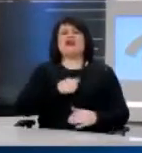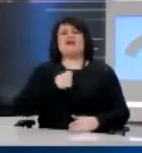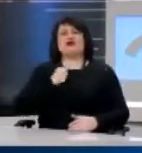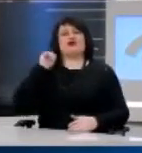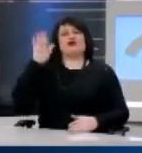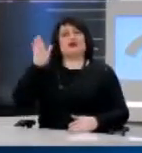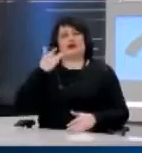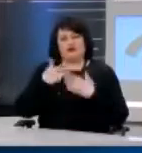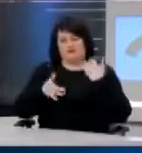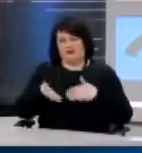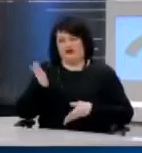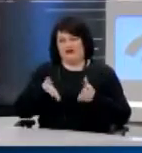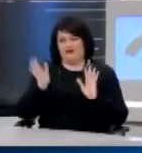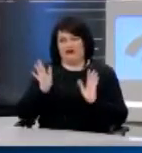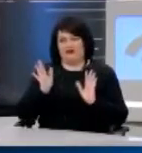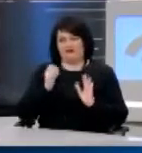εξωτερικό.